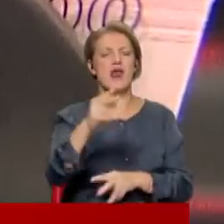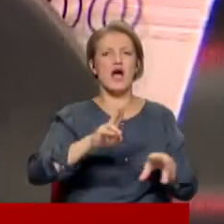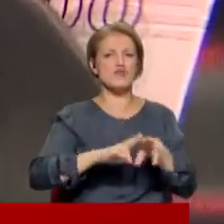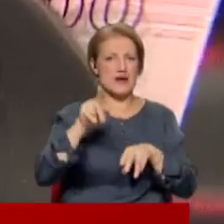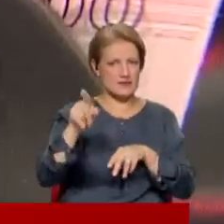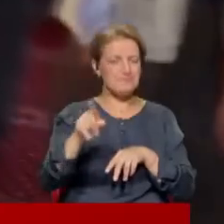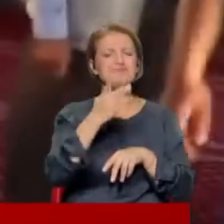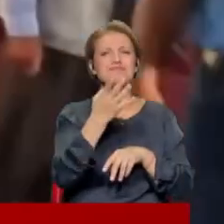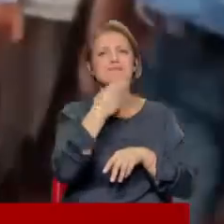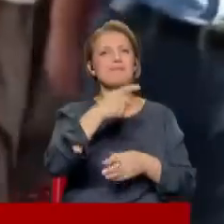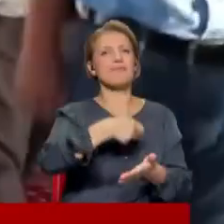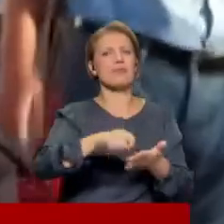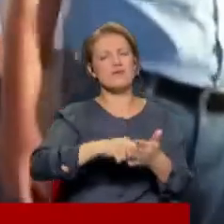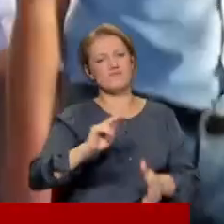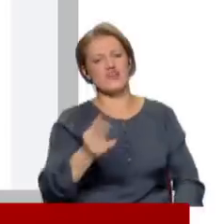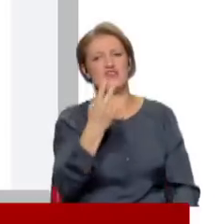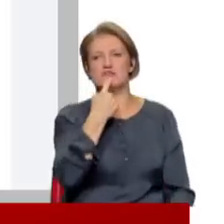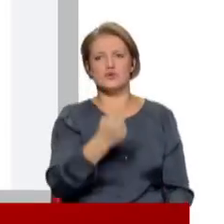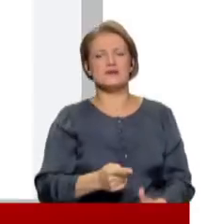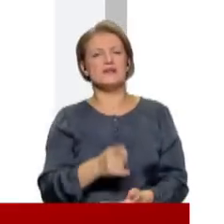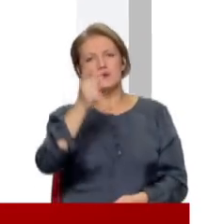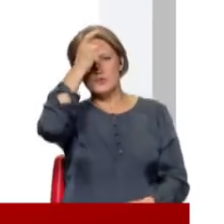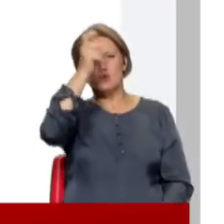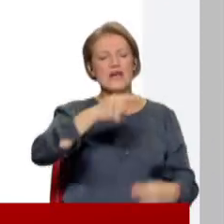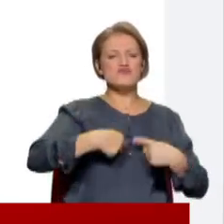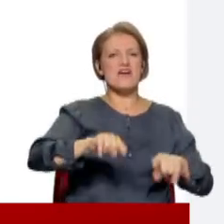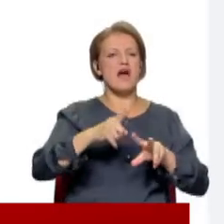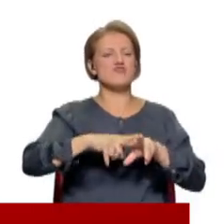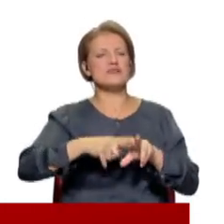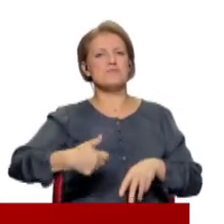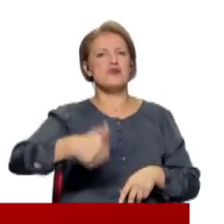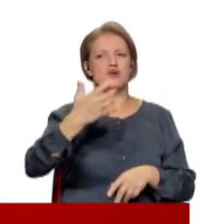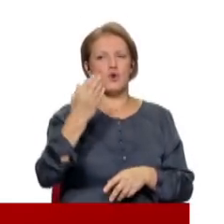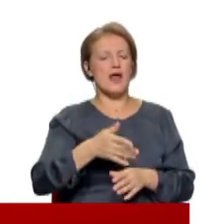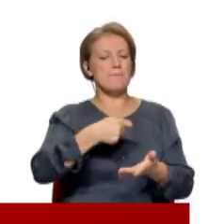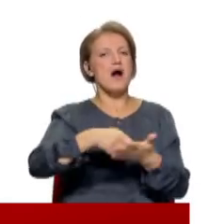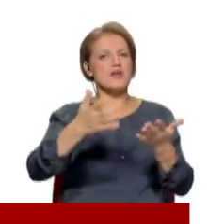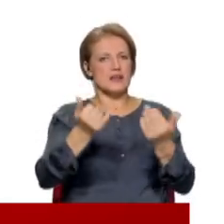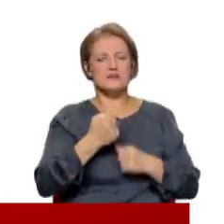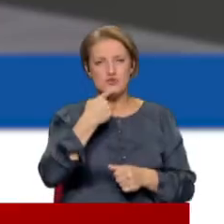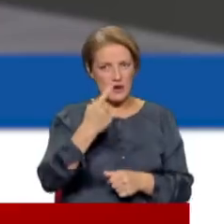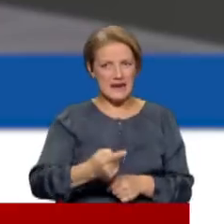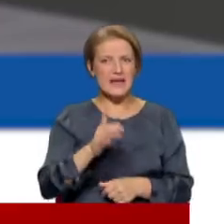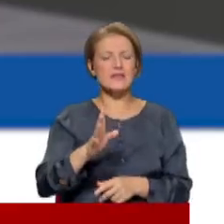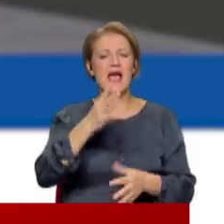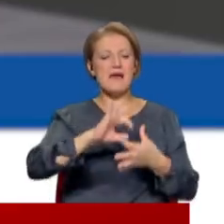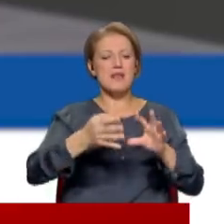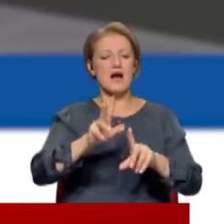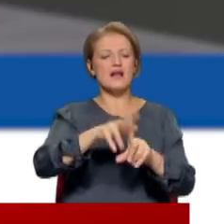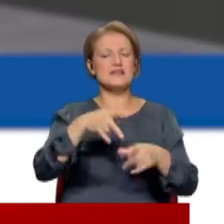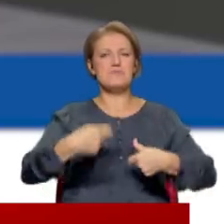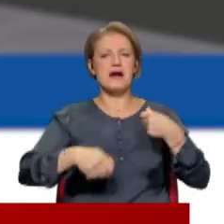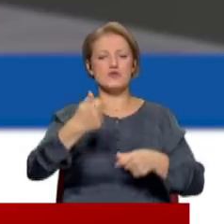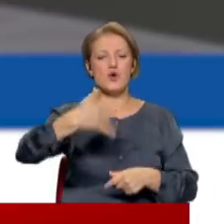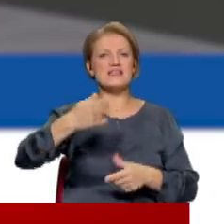Kaçar emekli maaşından vazgeçtiğini söyledi. Türkiye Çevre Ajansı Başkanı olarak maaş aldığını söylerken Emlak Katılım